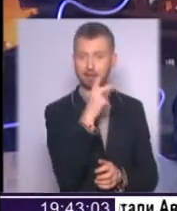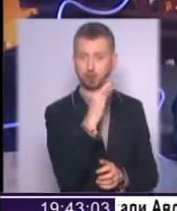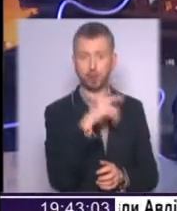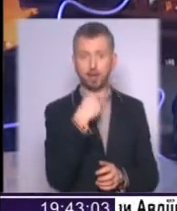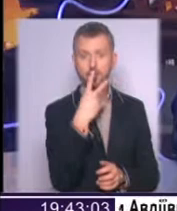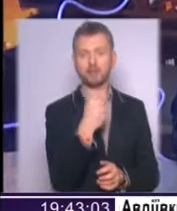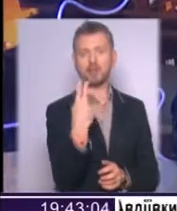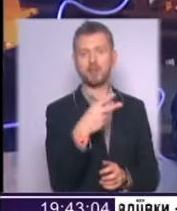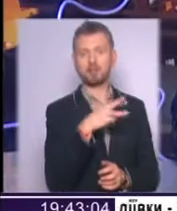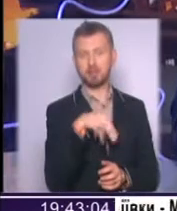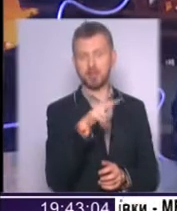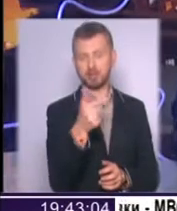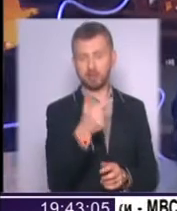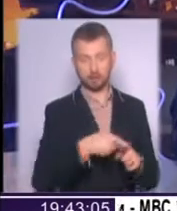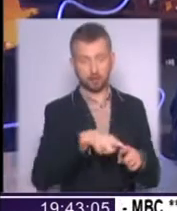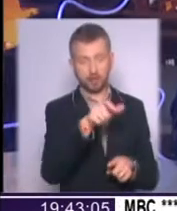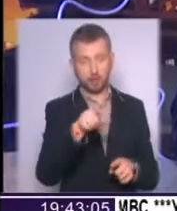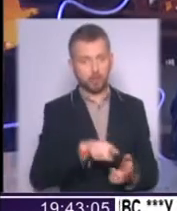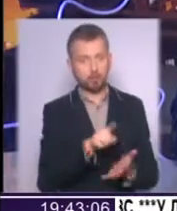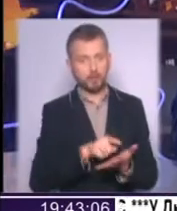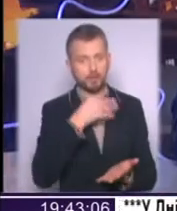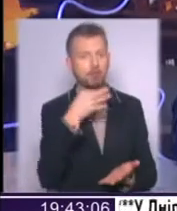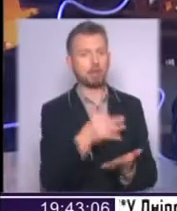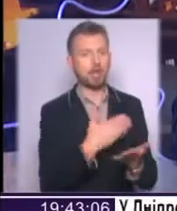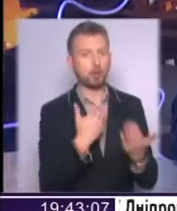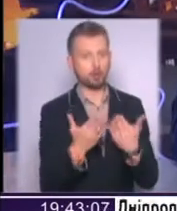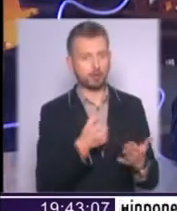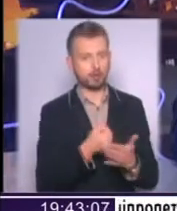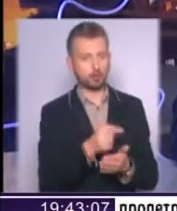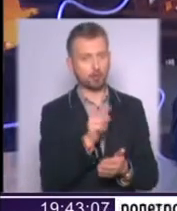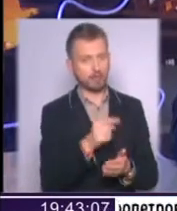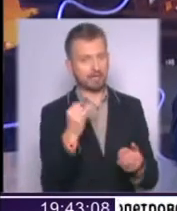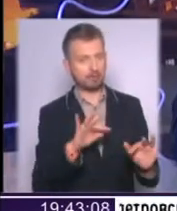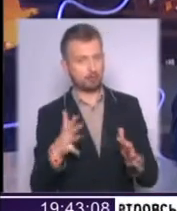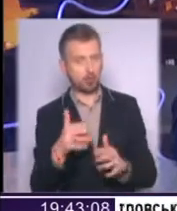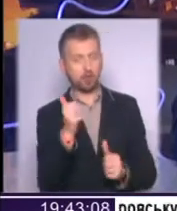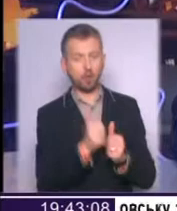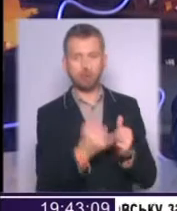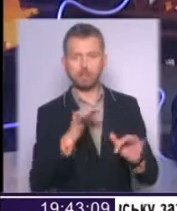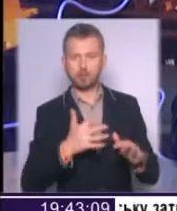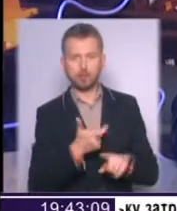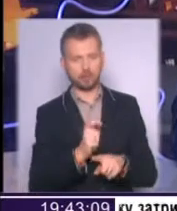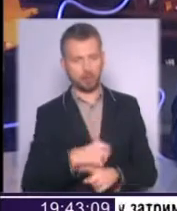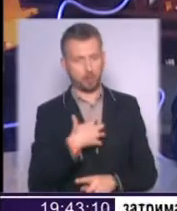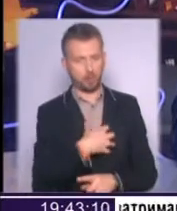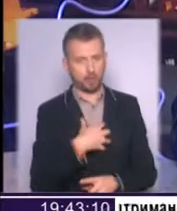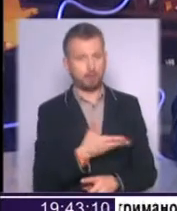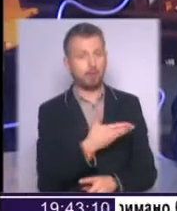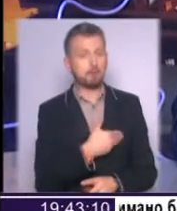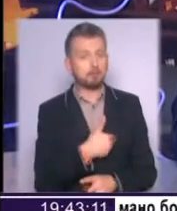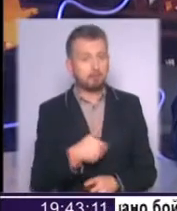мільярдів гривень. Оці люди повинні, знаєте, відповідально ставитися до цих історій. Кожна історія надзвичайно важлива. Ми часом